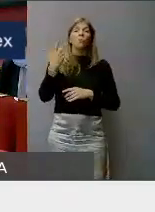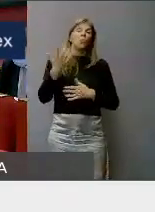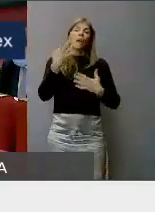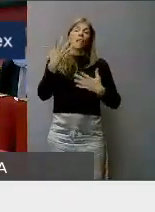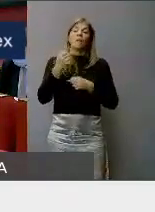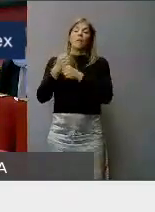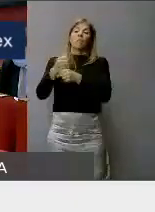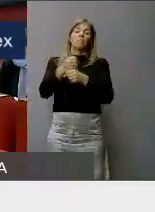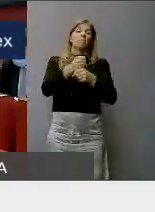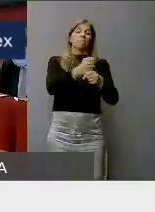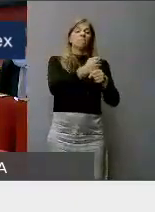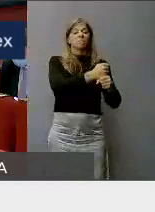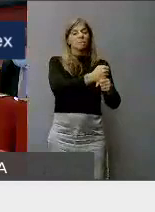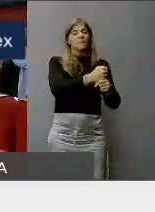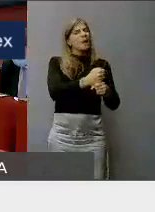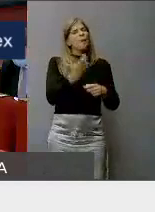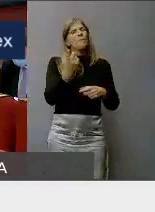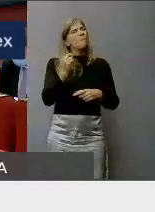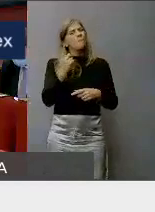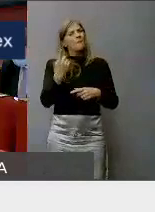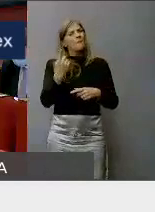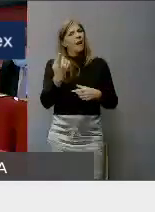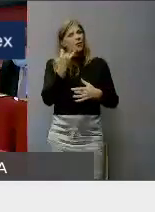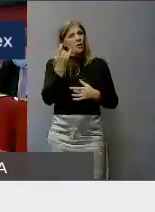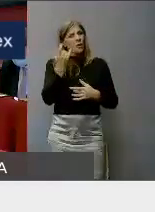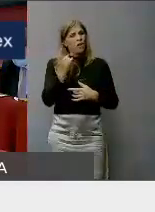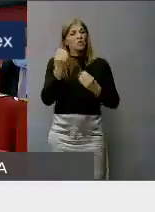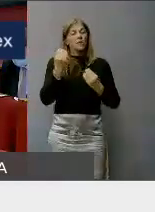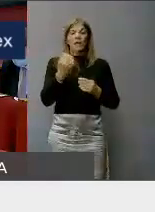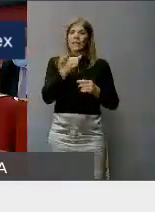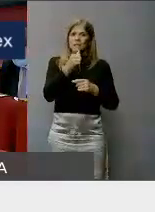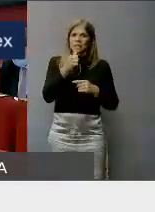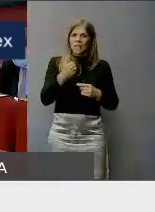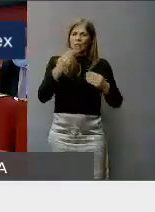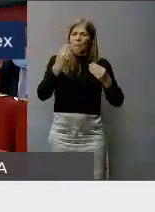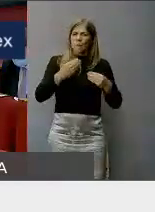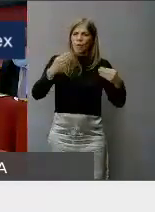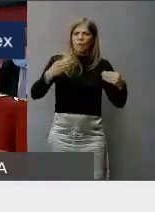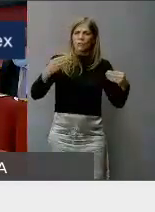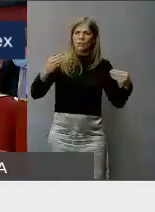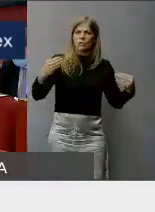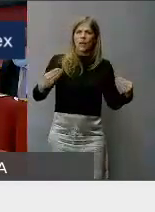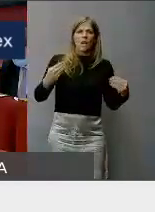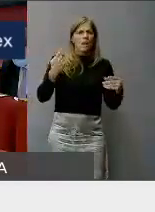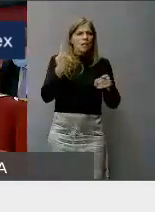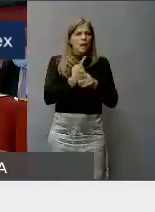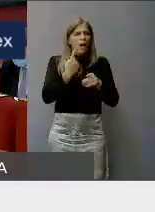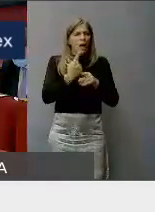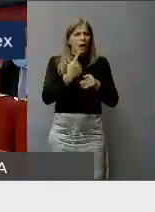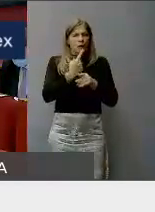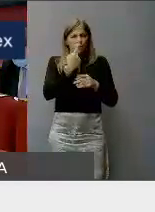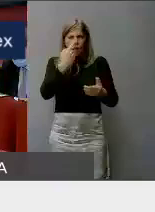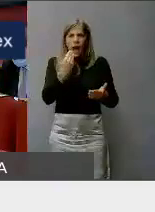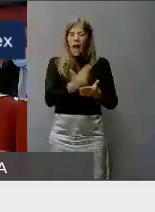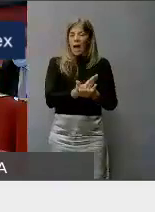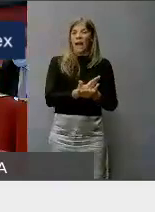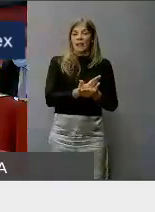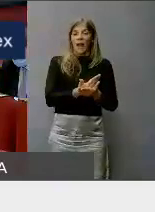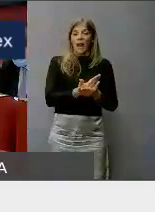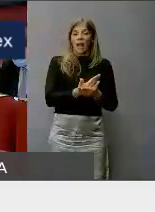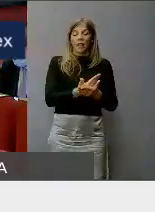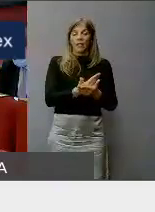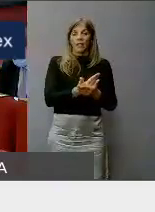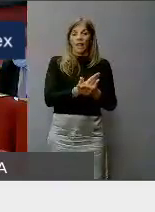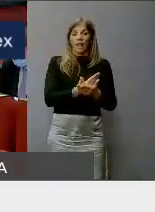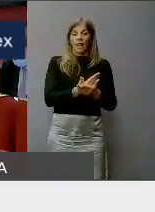così perché la professionalità necessaria per gestire molte materie di questa città è relativa